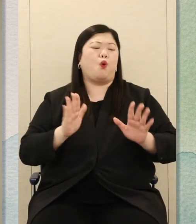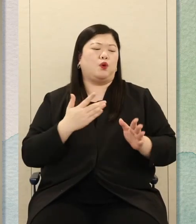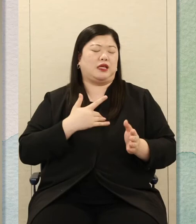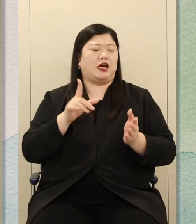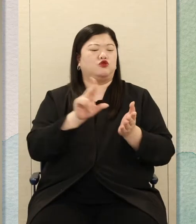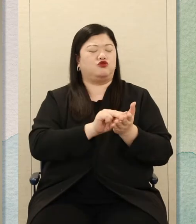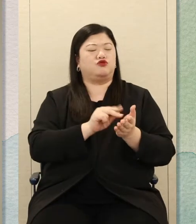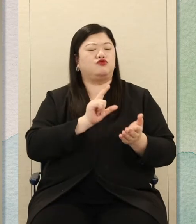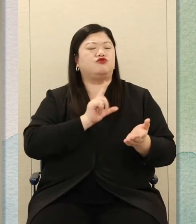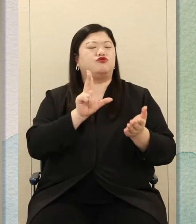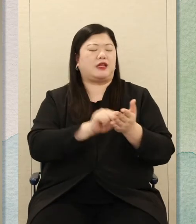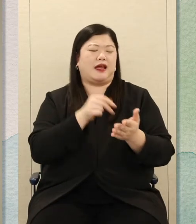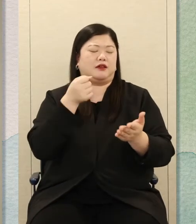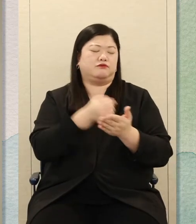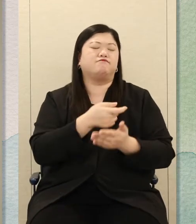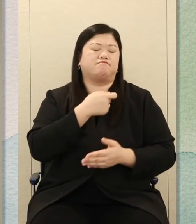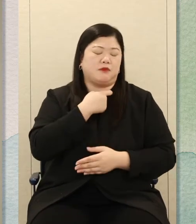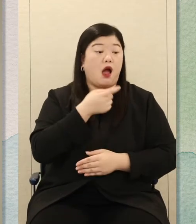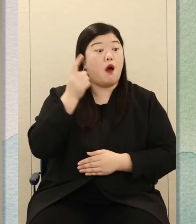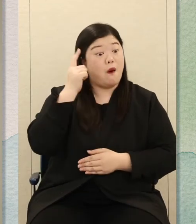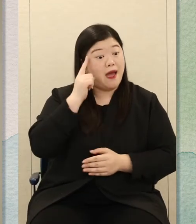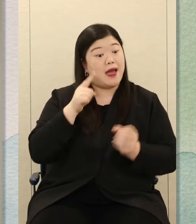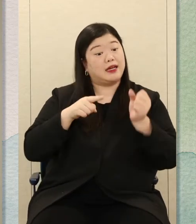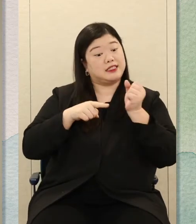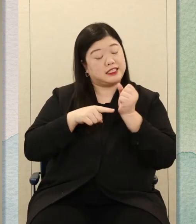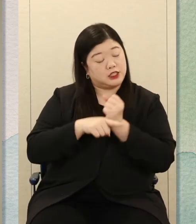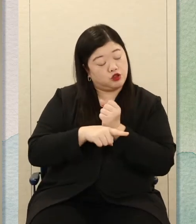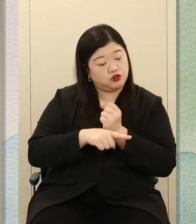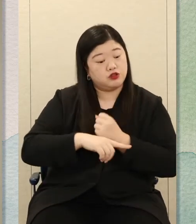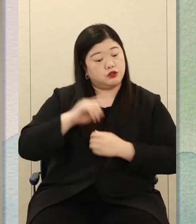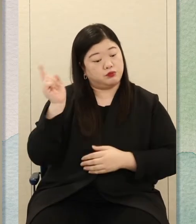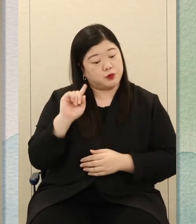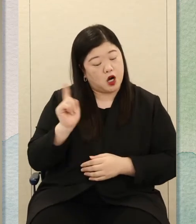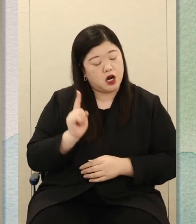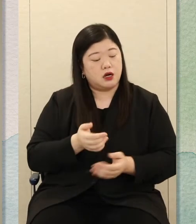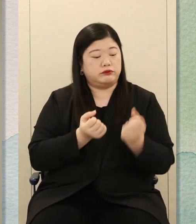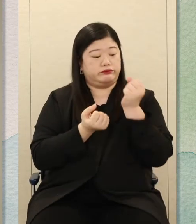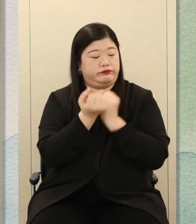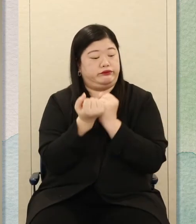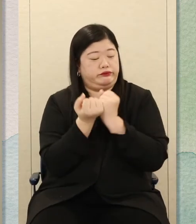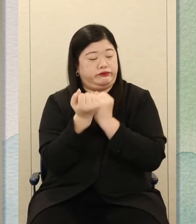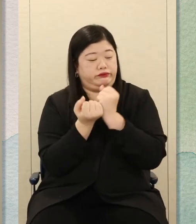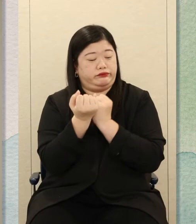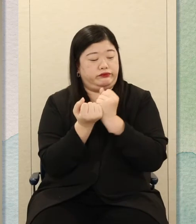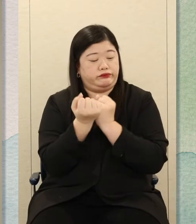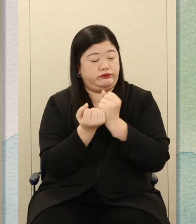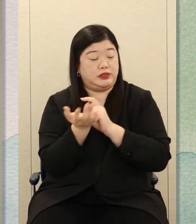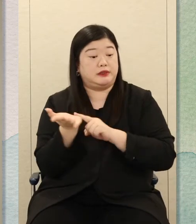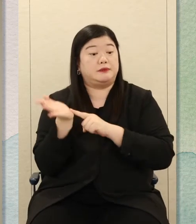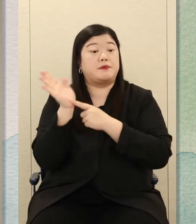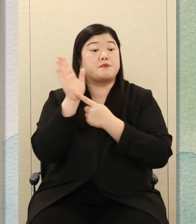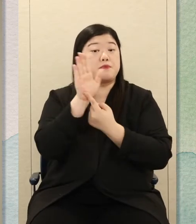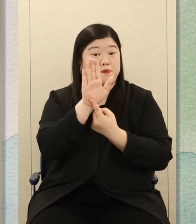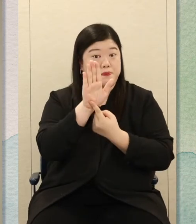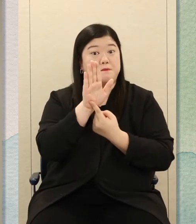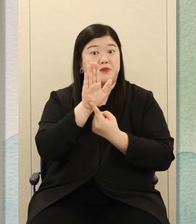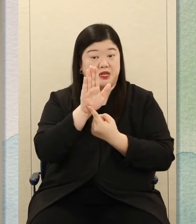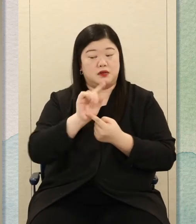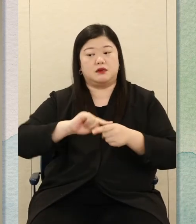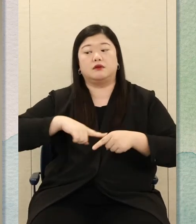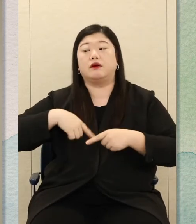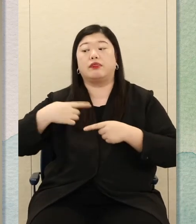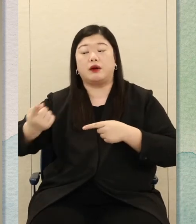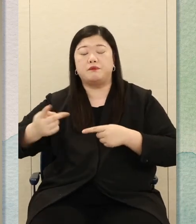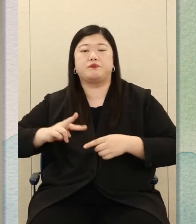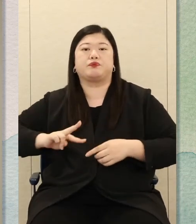왜 하자가 첫 번째 발표. 그 다음에 그 중에 한 2개 정도가 참 좋은 것 같네. 그래서 이제 거기에 집중해서 논의하는 그런